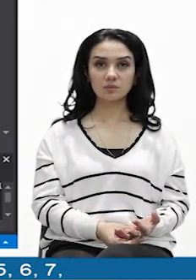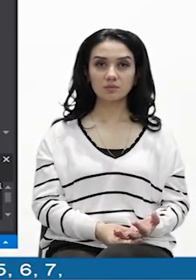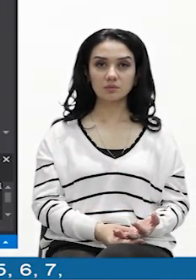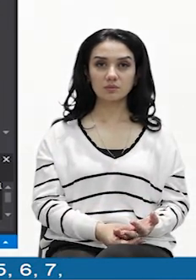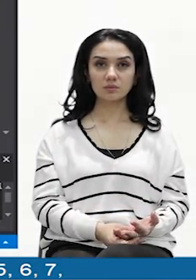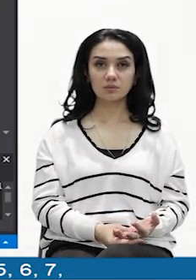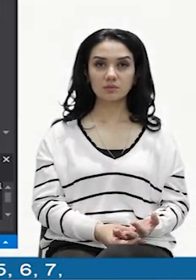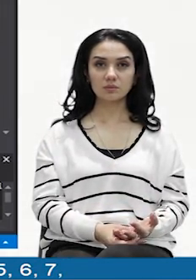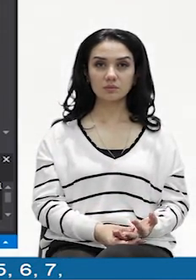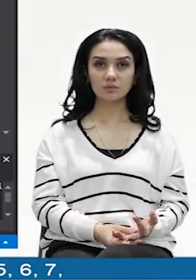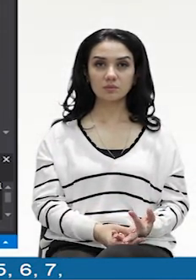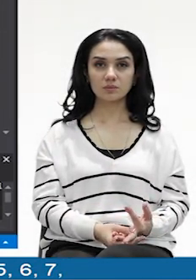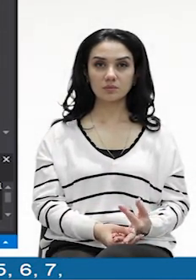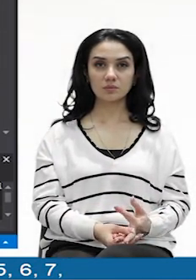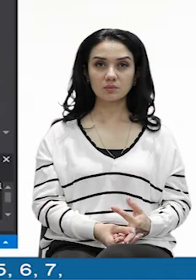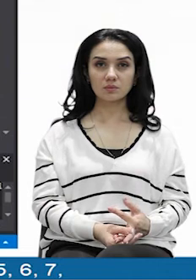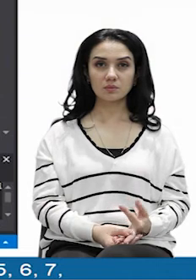Keyin o'g'azo.